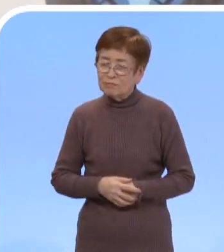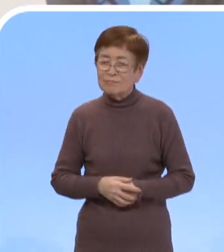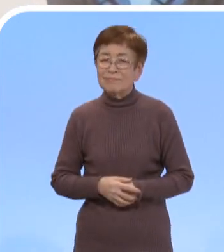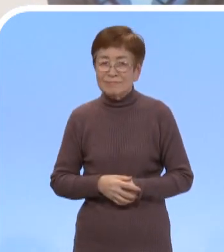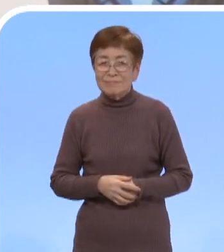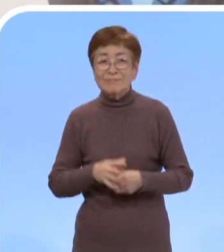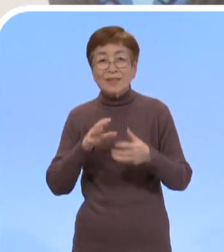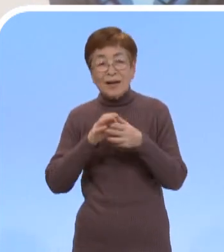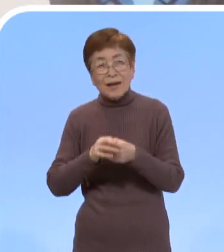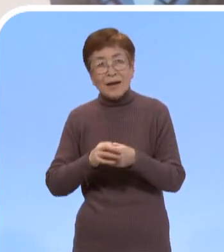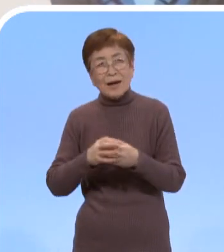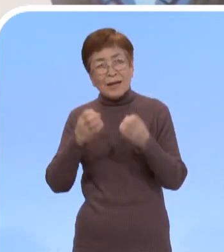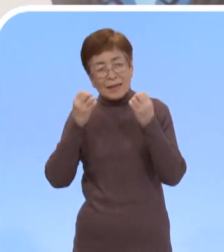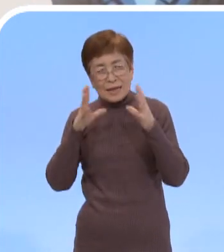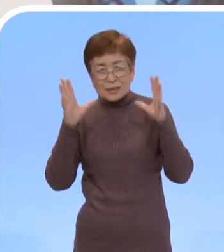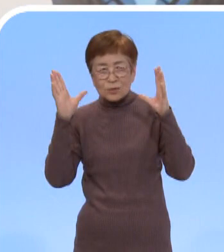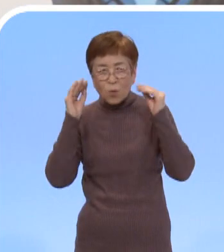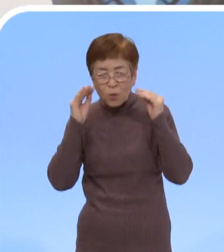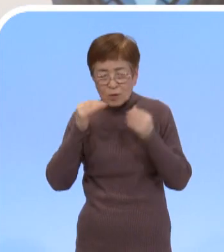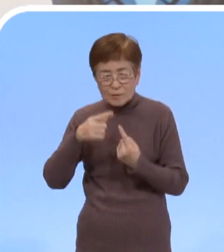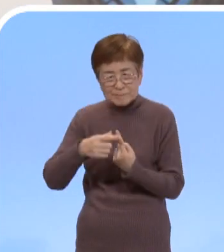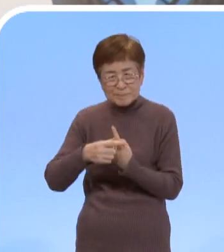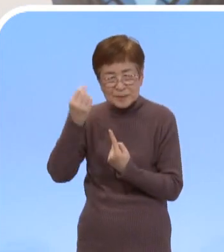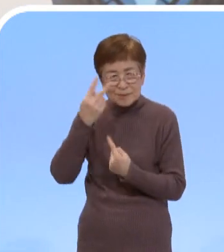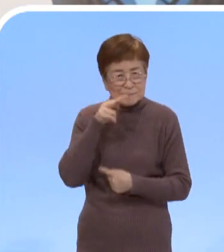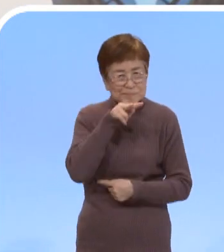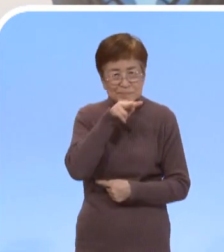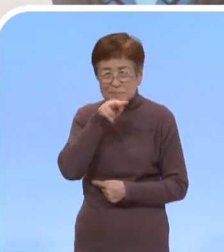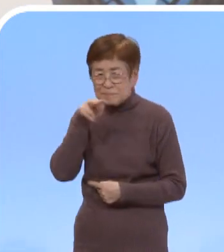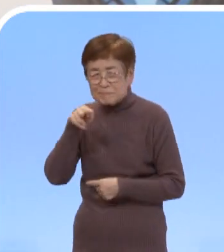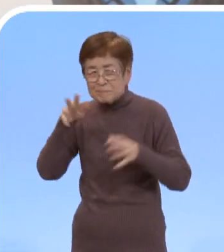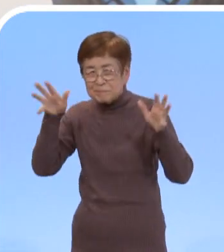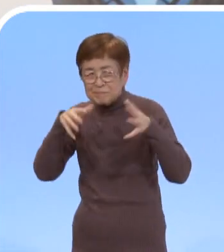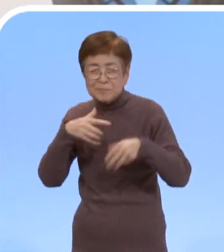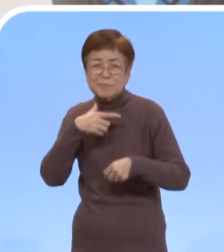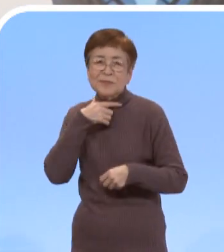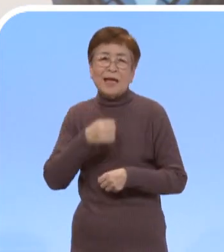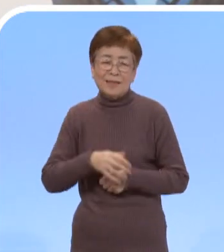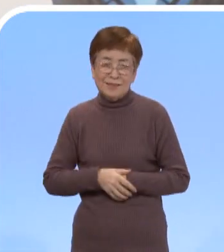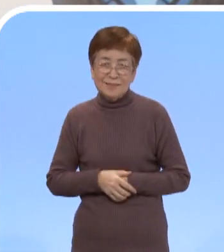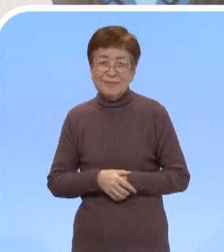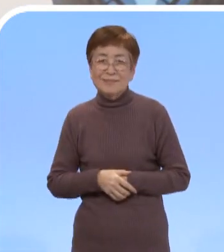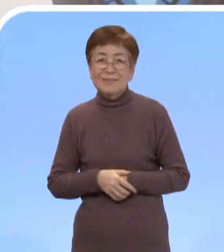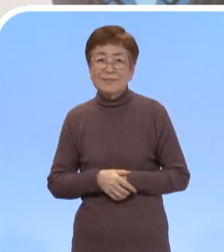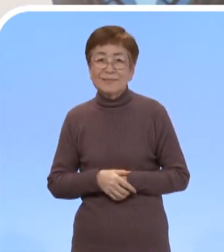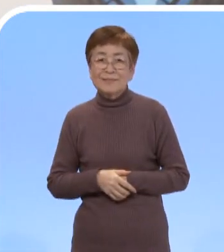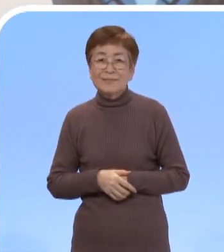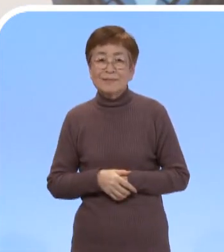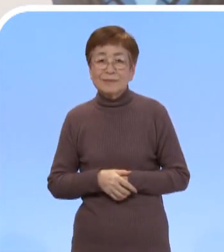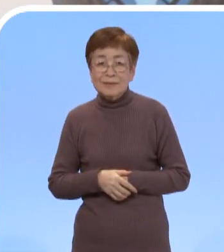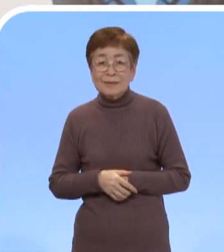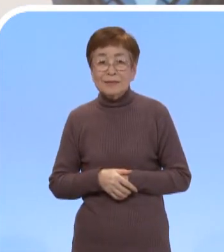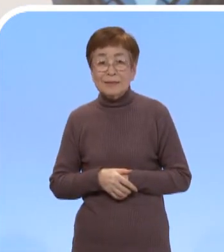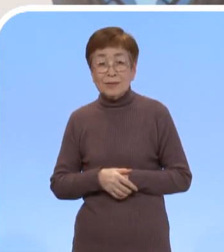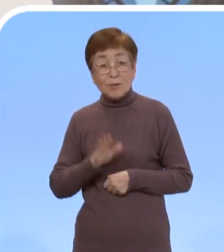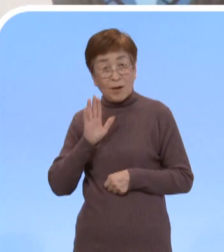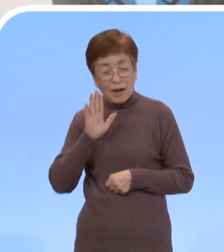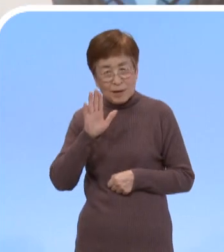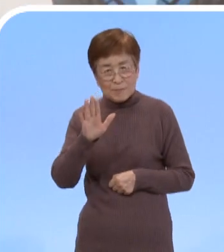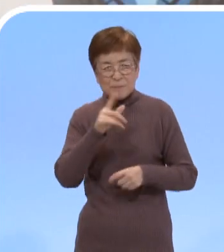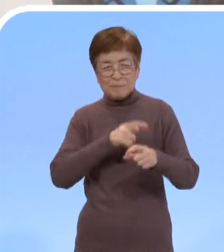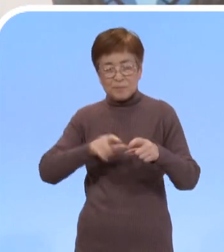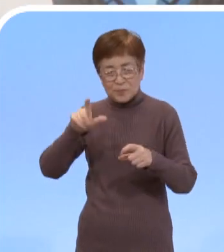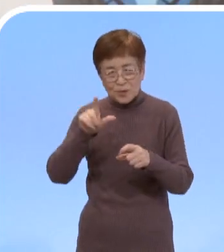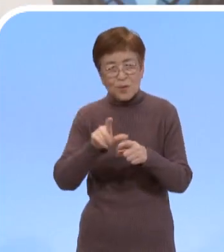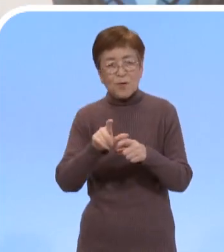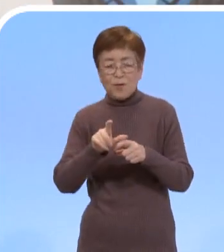よね、なので、新しいそういう情報をやっぱし、アンテナを張り続けて、 はい、 で今